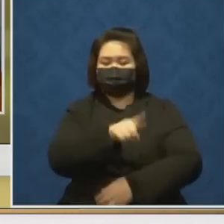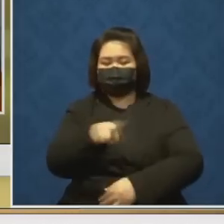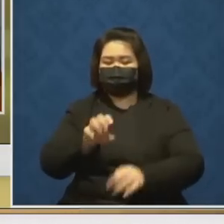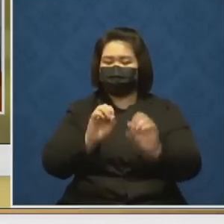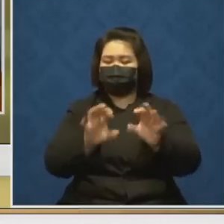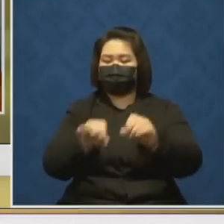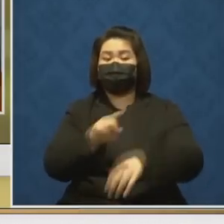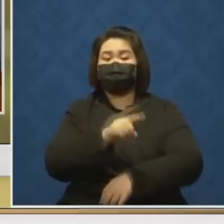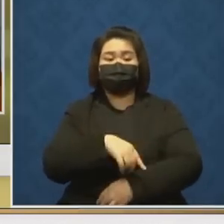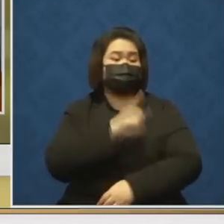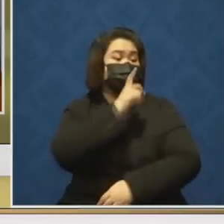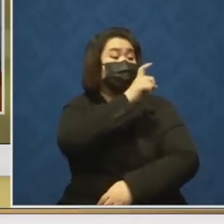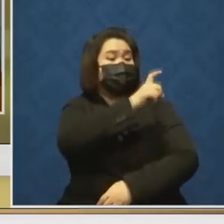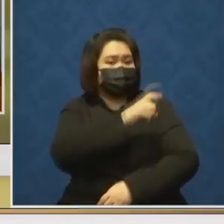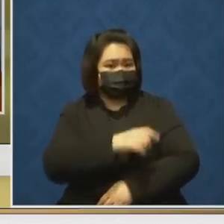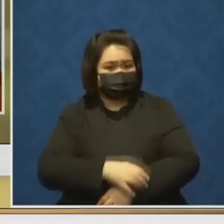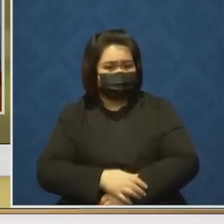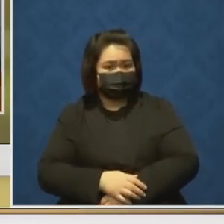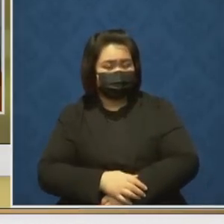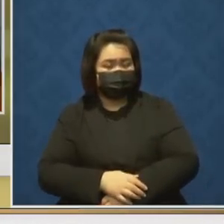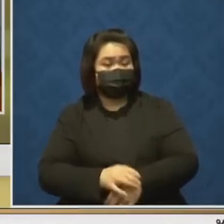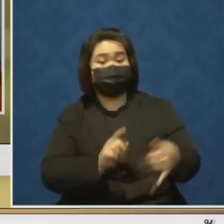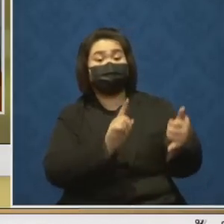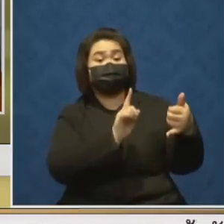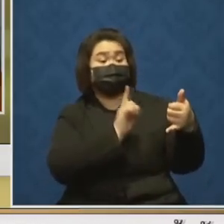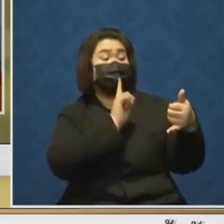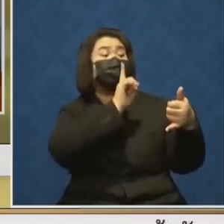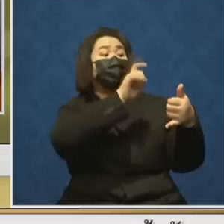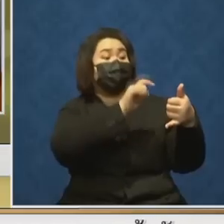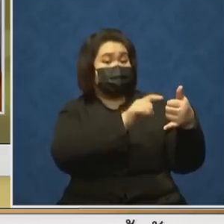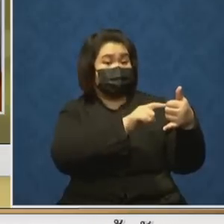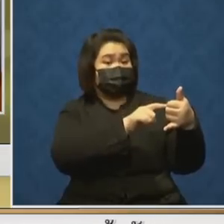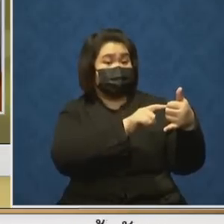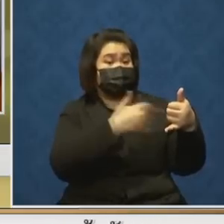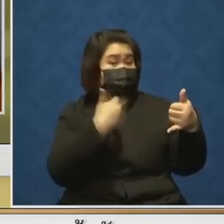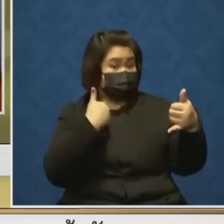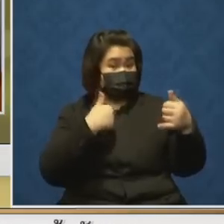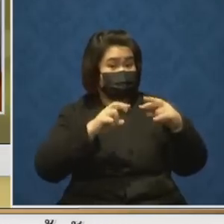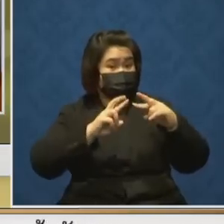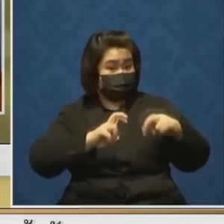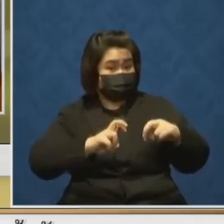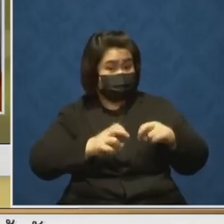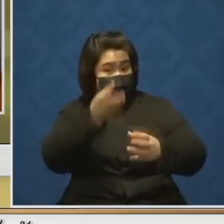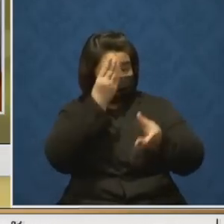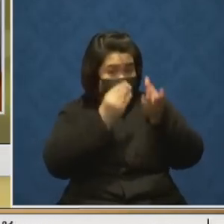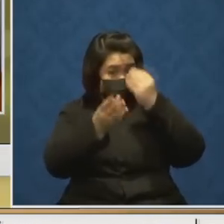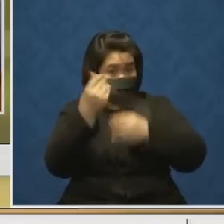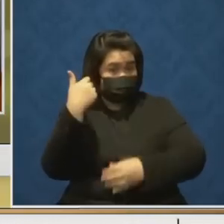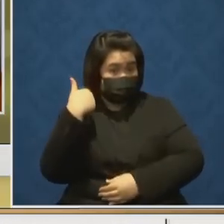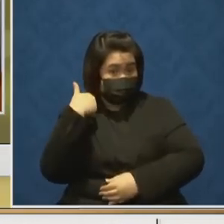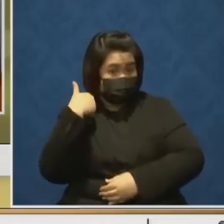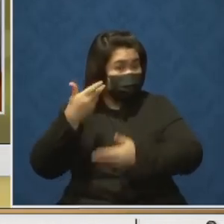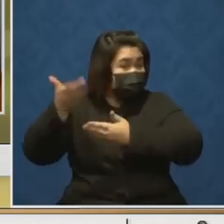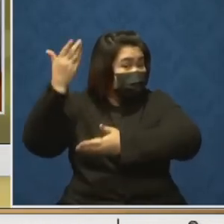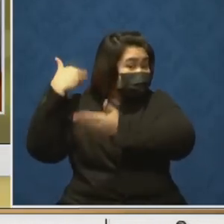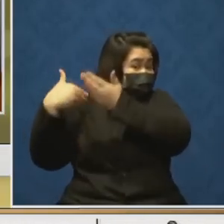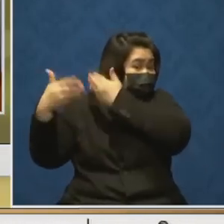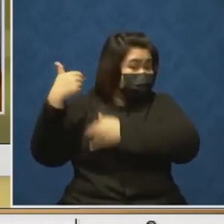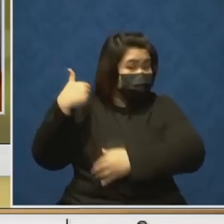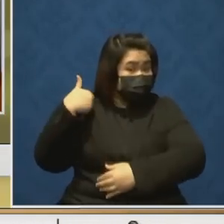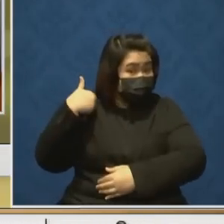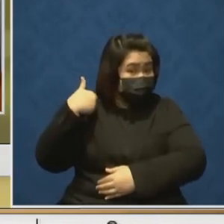แล้วตัวทันเองได้เคยศึษาประวตศาศบ้างหรไม่ค่ะ